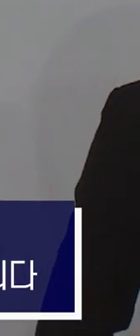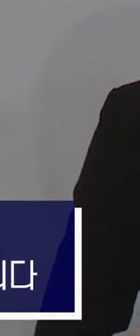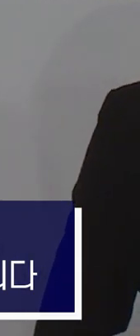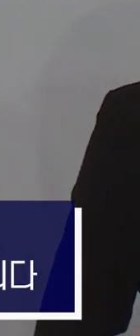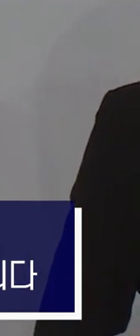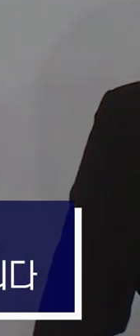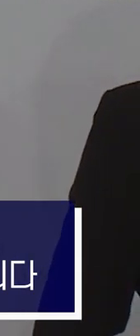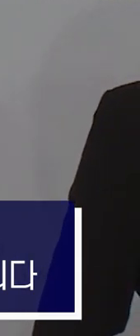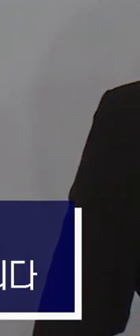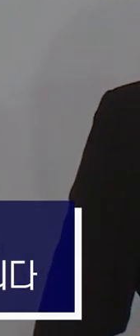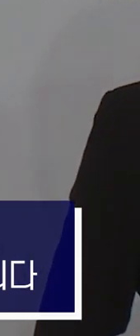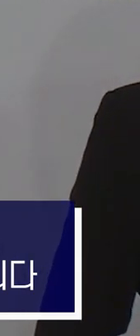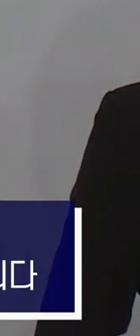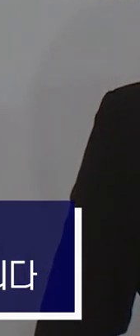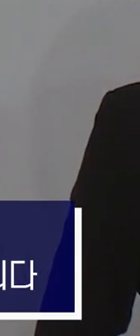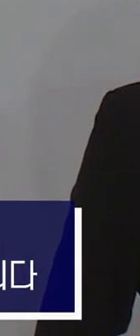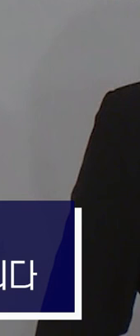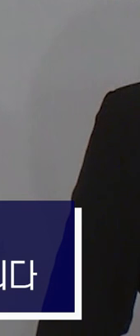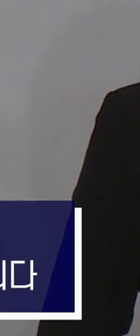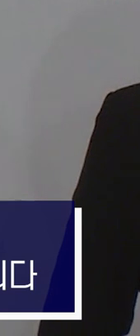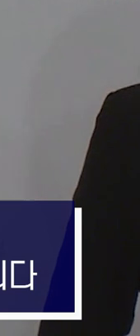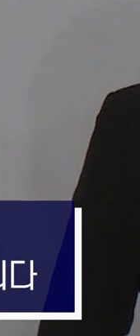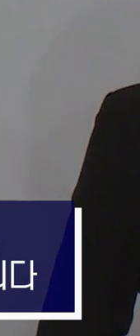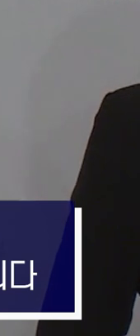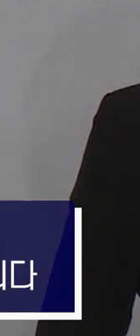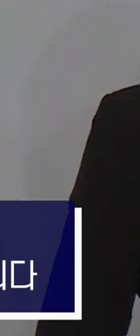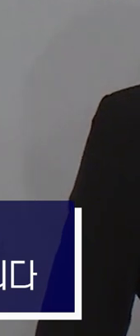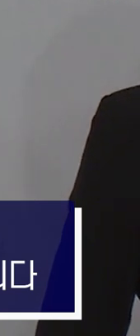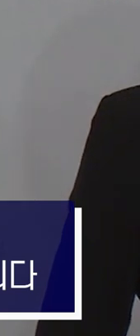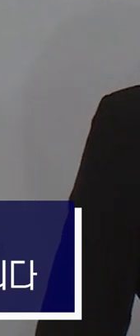오전에 저희